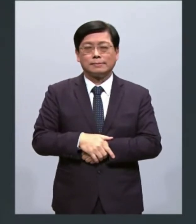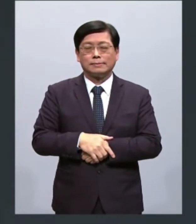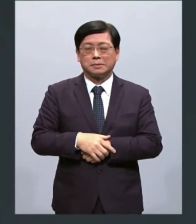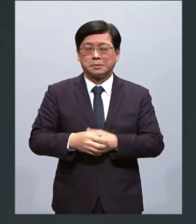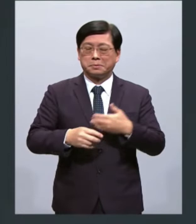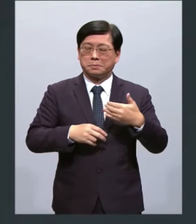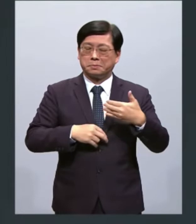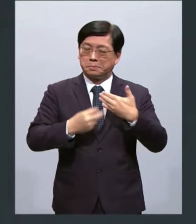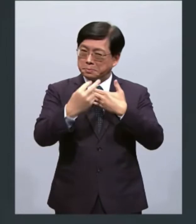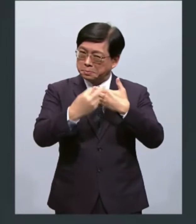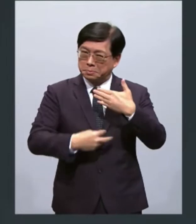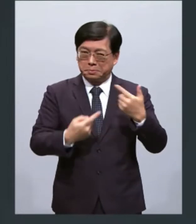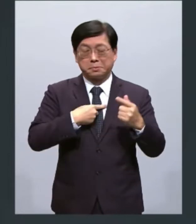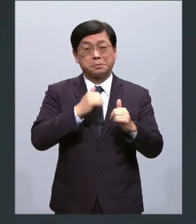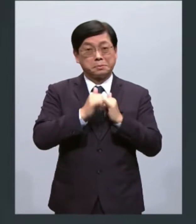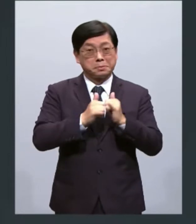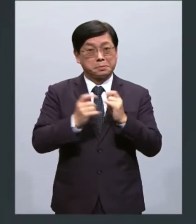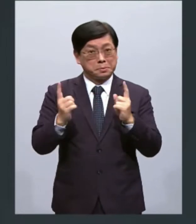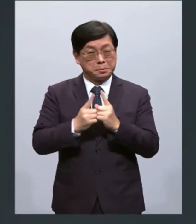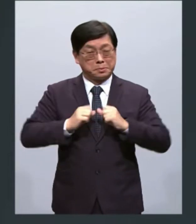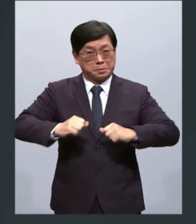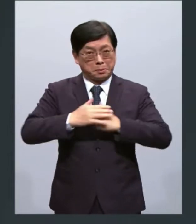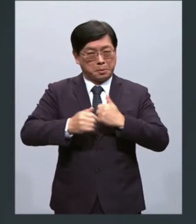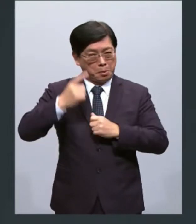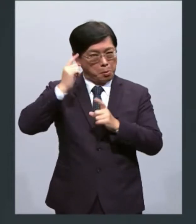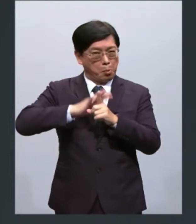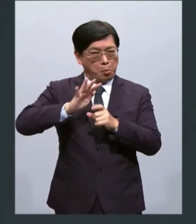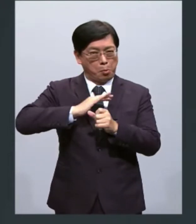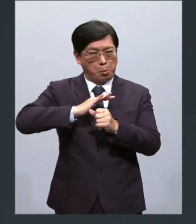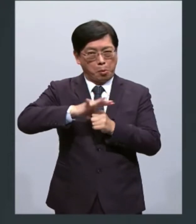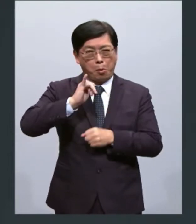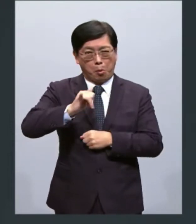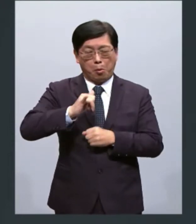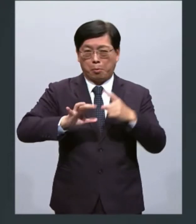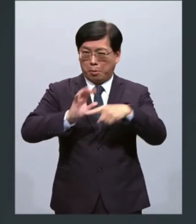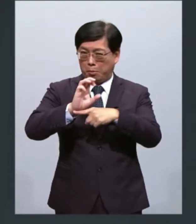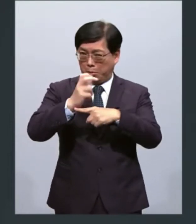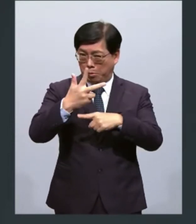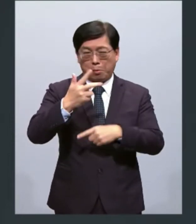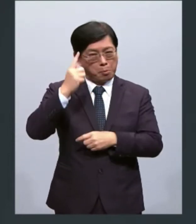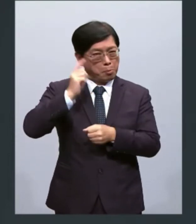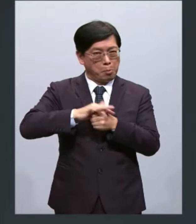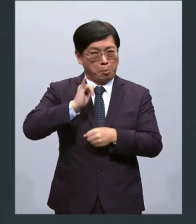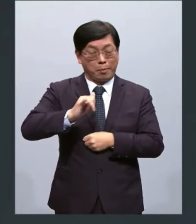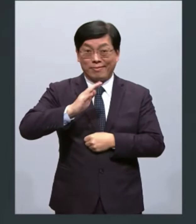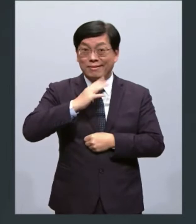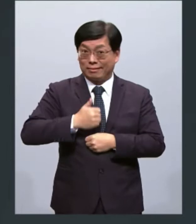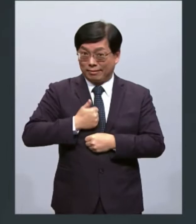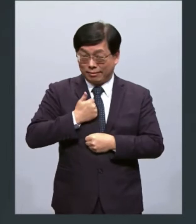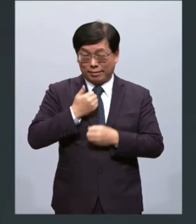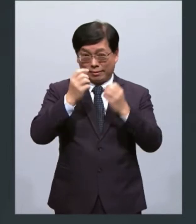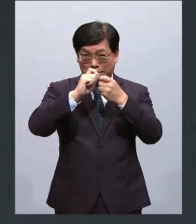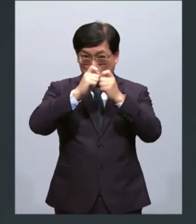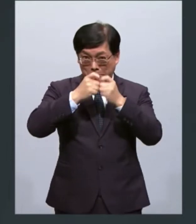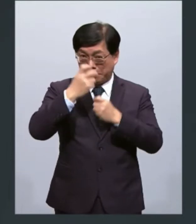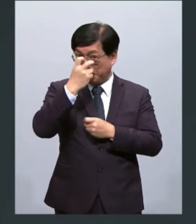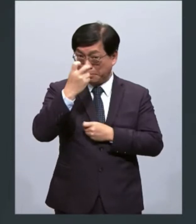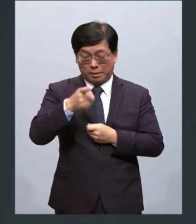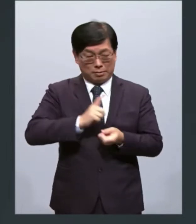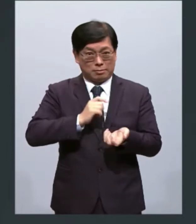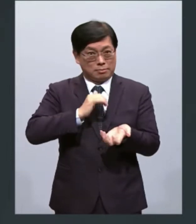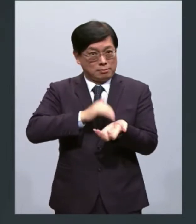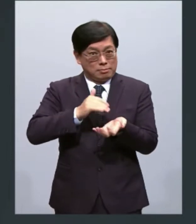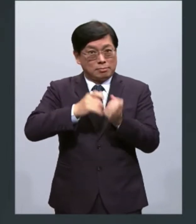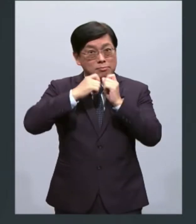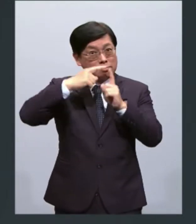表面上，我们民众对健保的满意度很高，达到 97%， 但是你实际去检查我们的医疗品